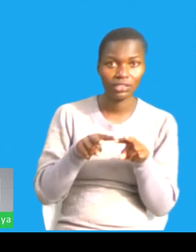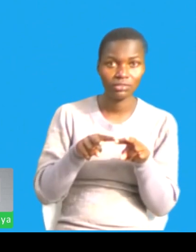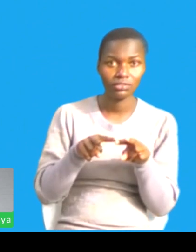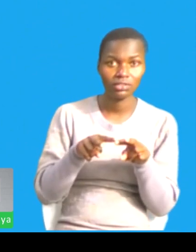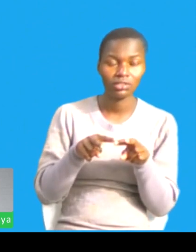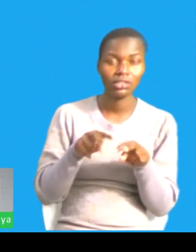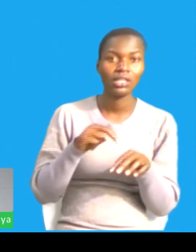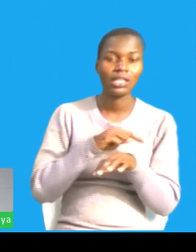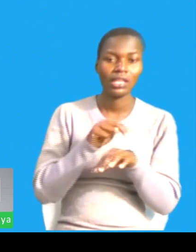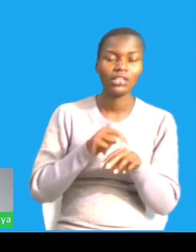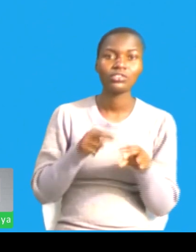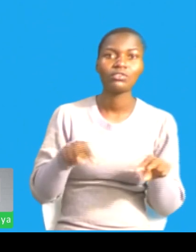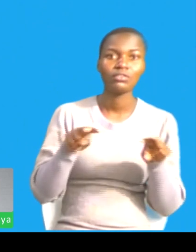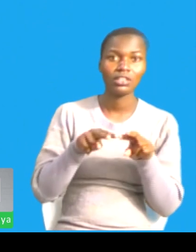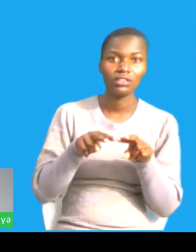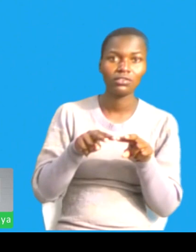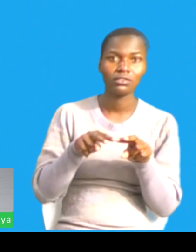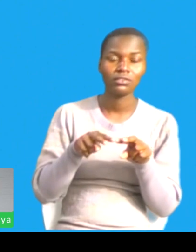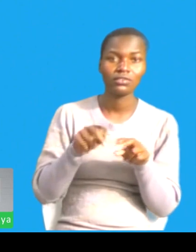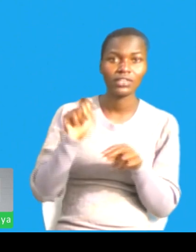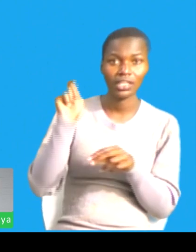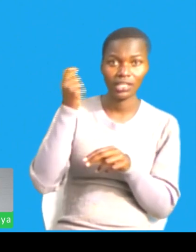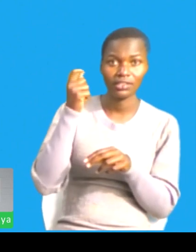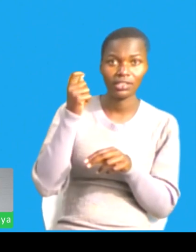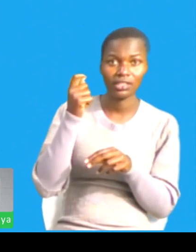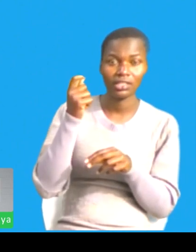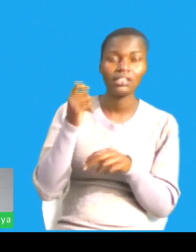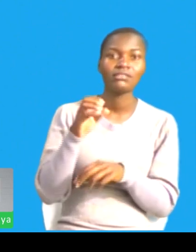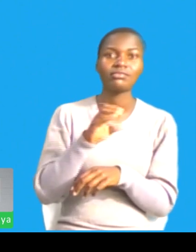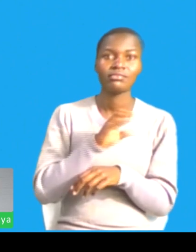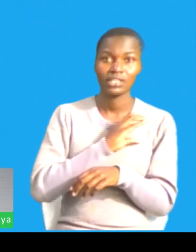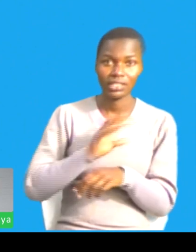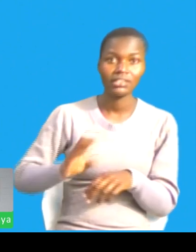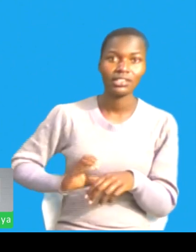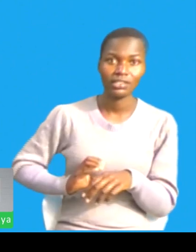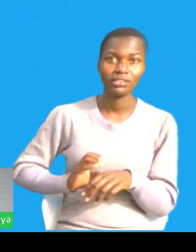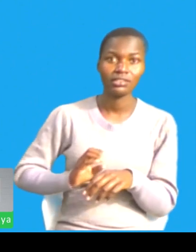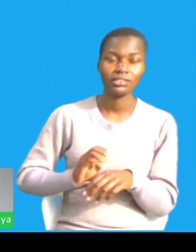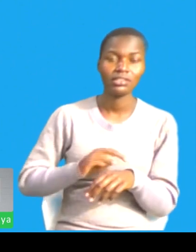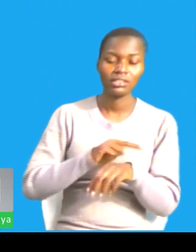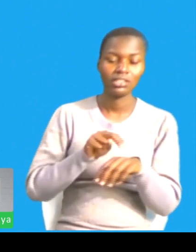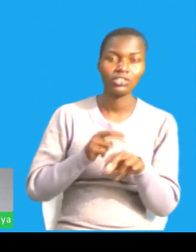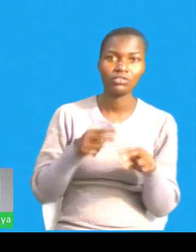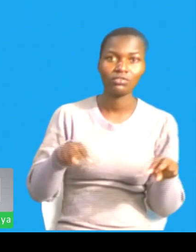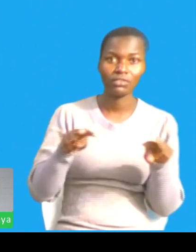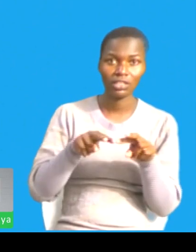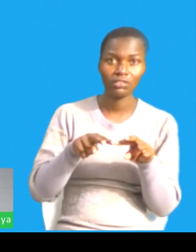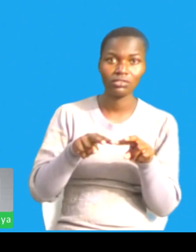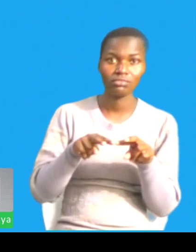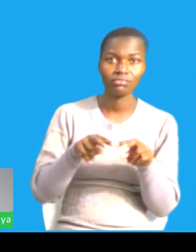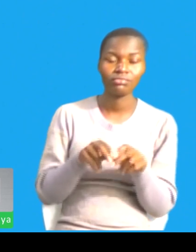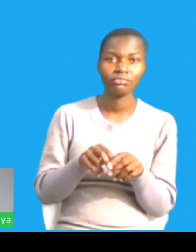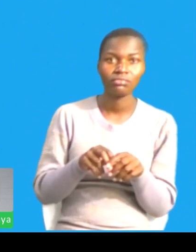alisema national values za nchi hii ni national values za Christian, they are national values that are Islamic, they are unified.